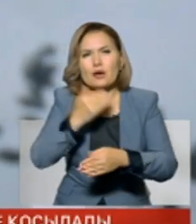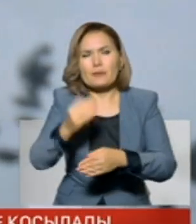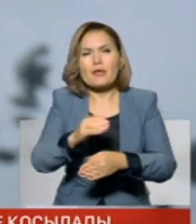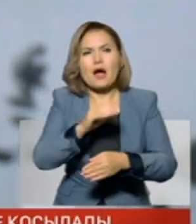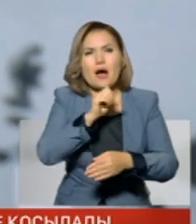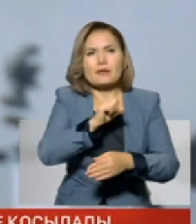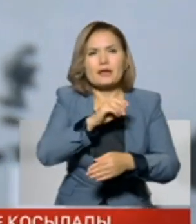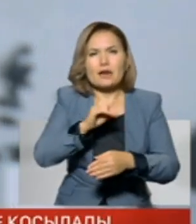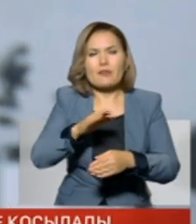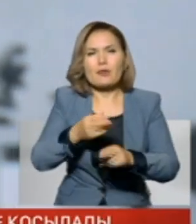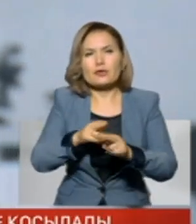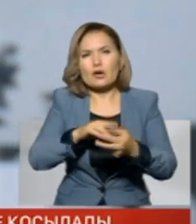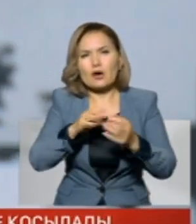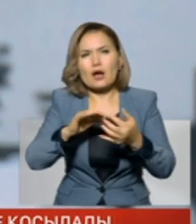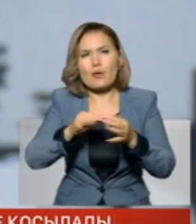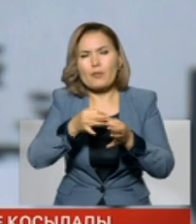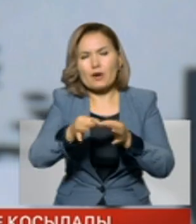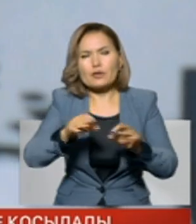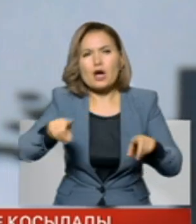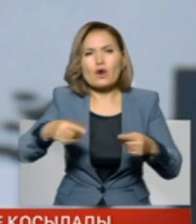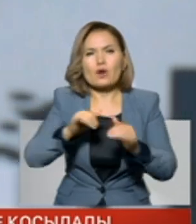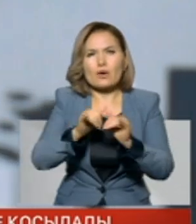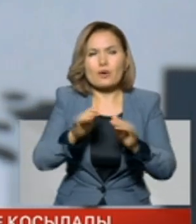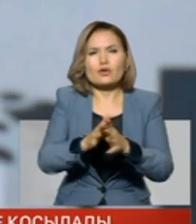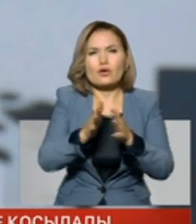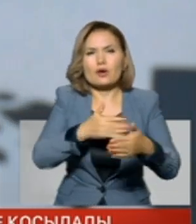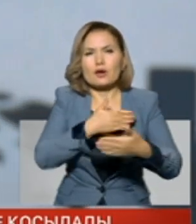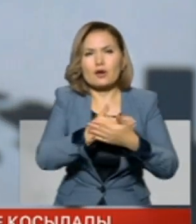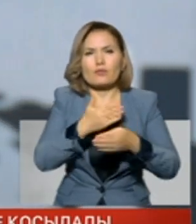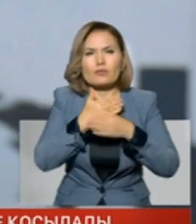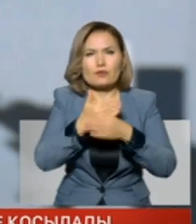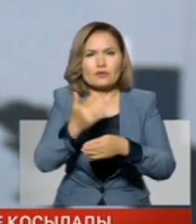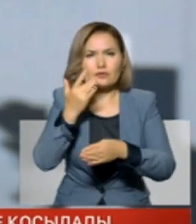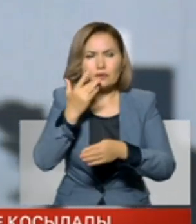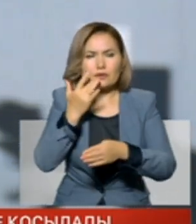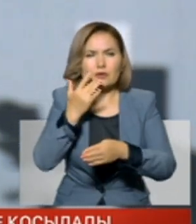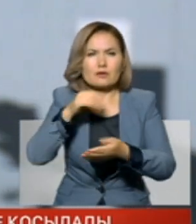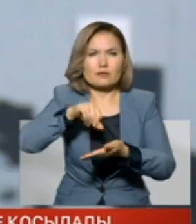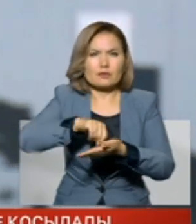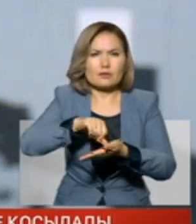бүгінде Нағи Ильясов ауылын көркейтіп дамуына зор үлес қосып отыр.